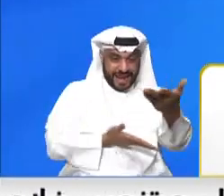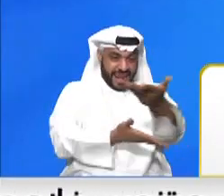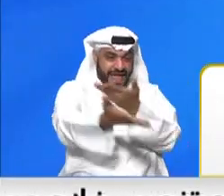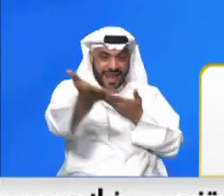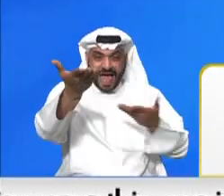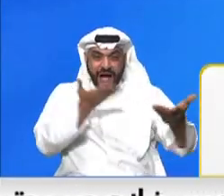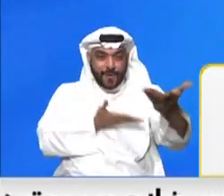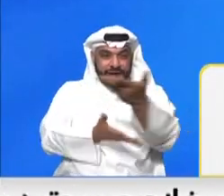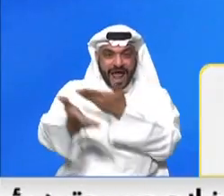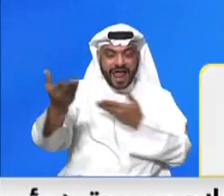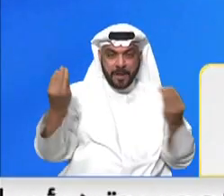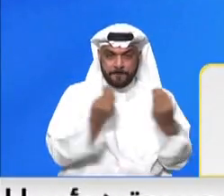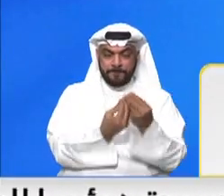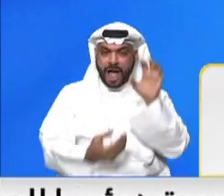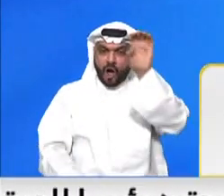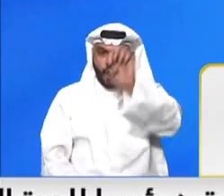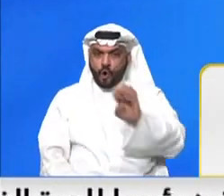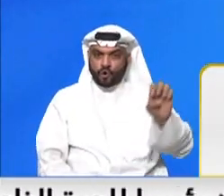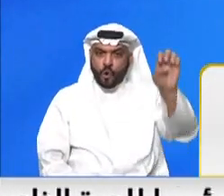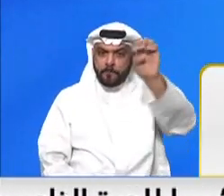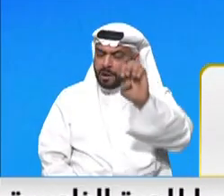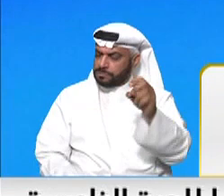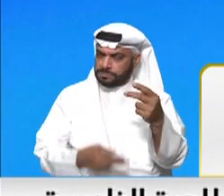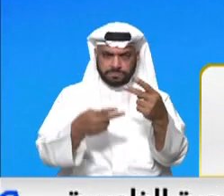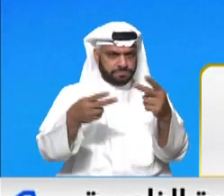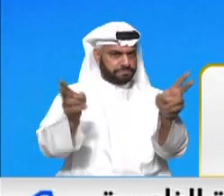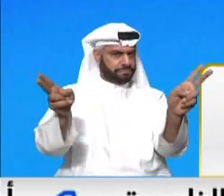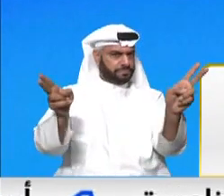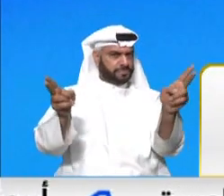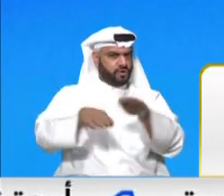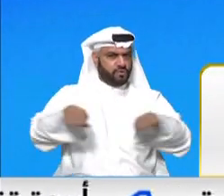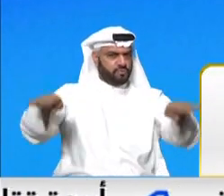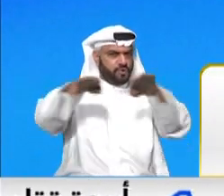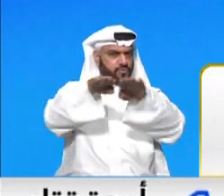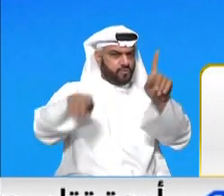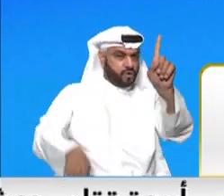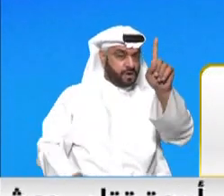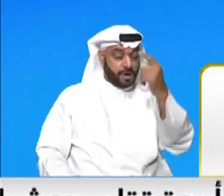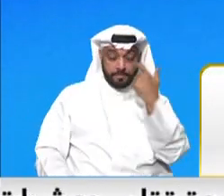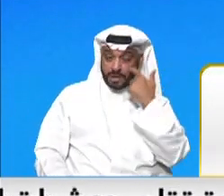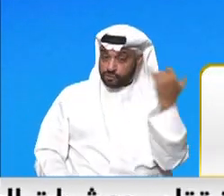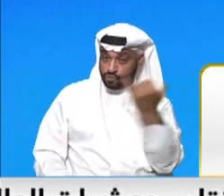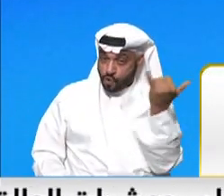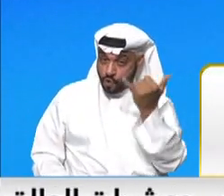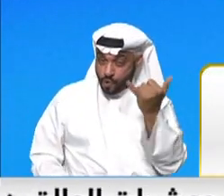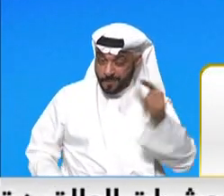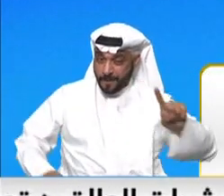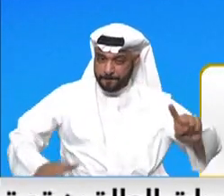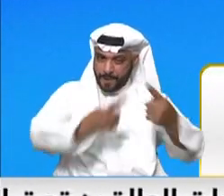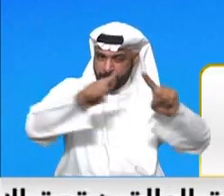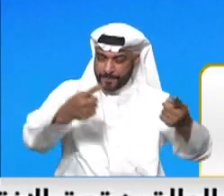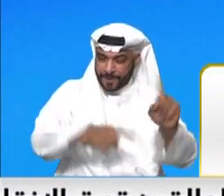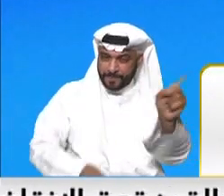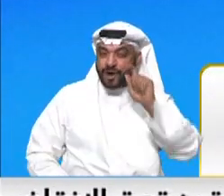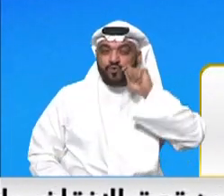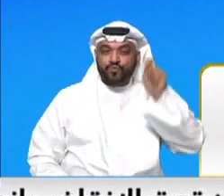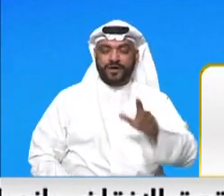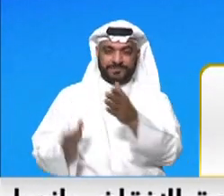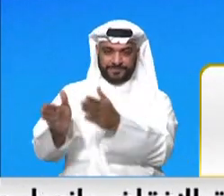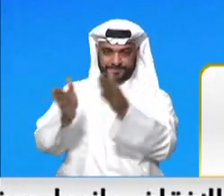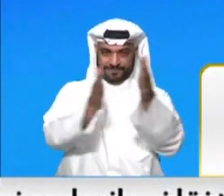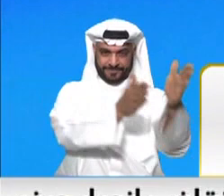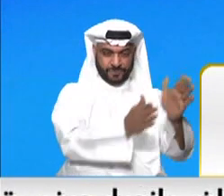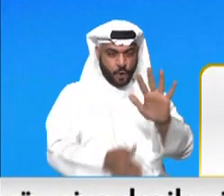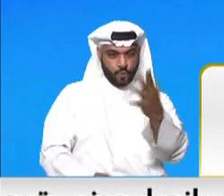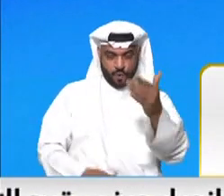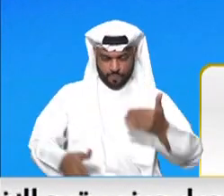التعامل مع الغرب مشددا على ان العداء الذي يمارسون ضد موسكو هو ما يعرقل ذلك ومن المتوقع ان يجدد الرئيس